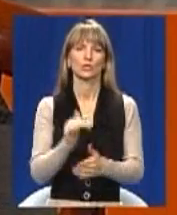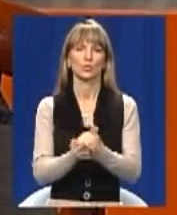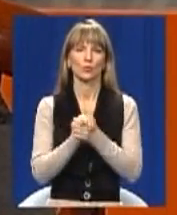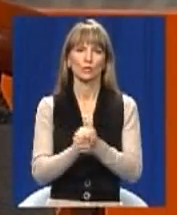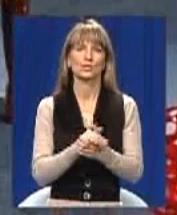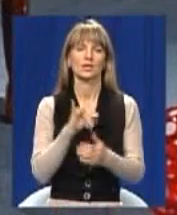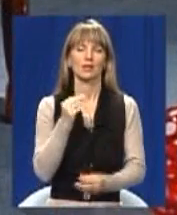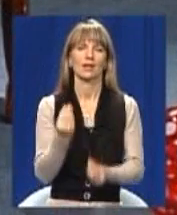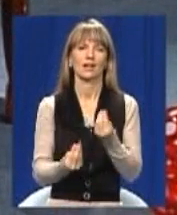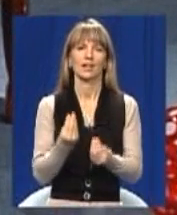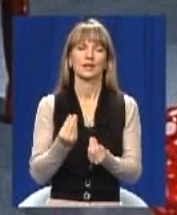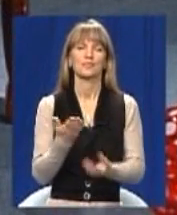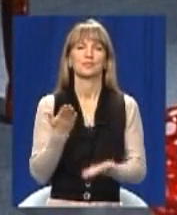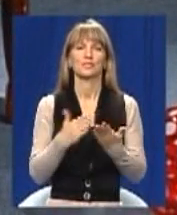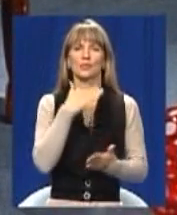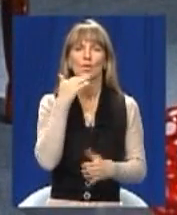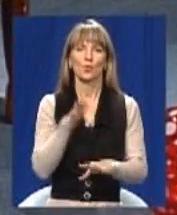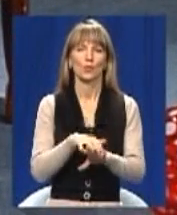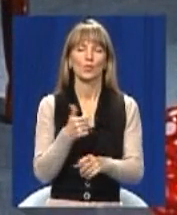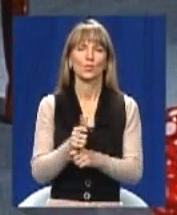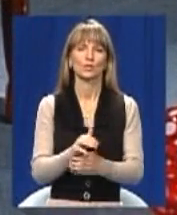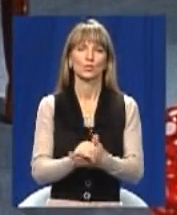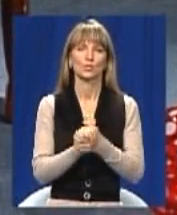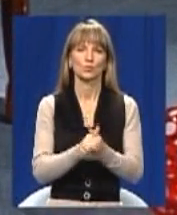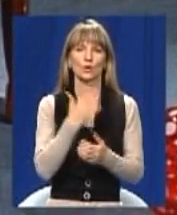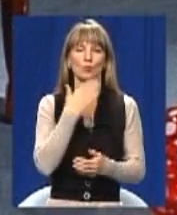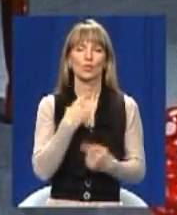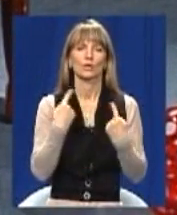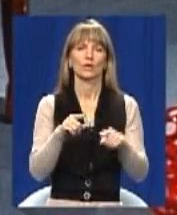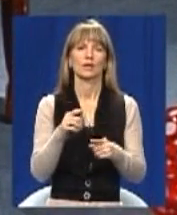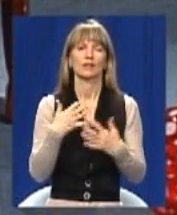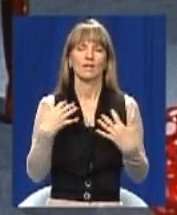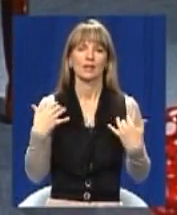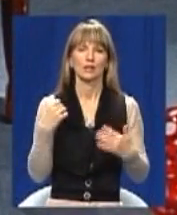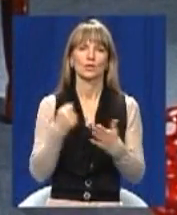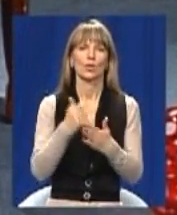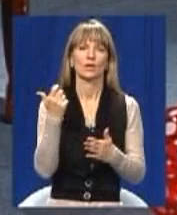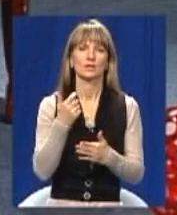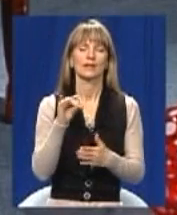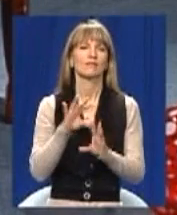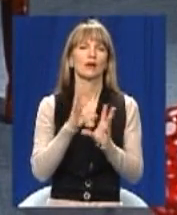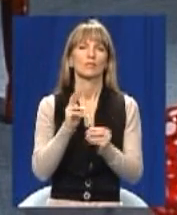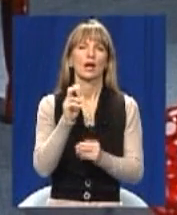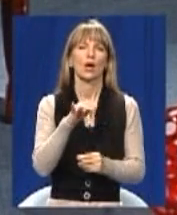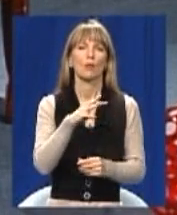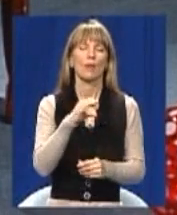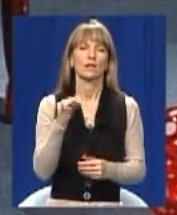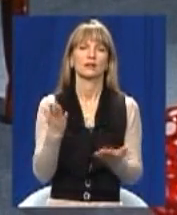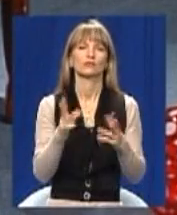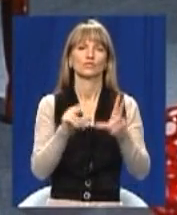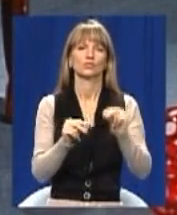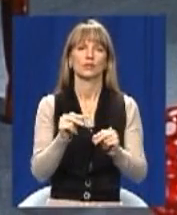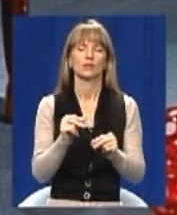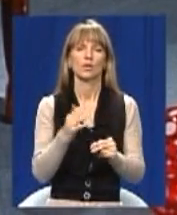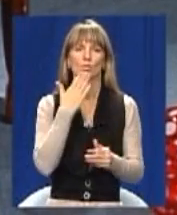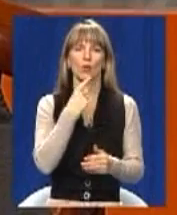і грати. Ну, напевно, багато котиків, вони дуже дружелюбні до інших тваринок в домі, так, і до господарів. А взагалі каомани, як ти вважаєш, вони полюбляють